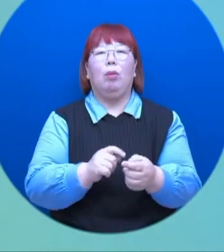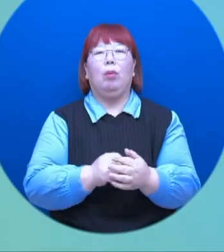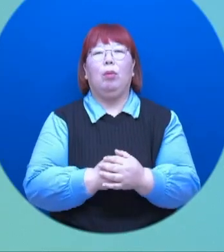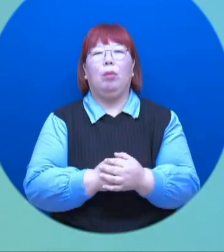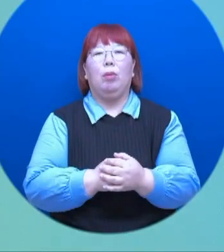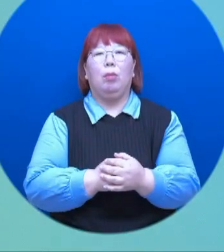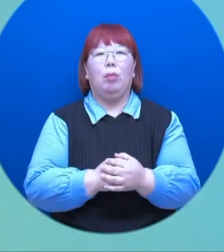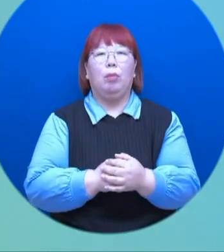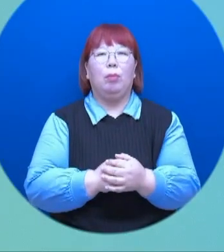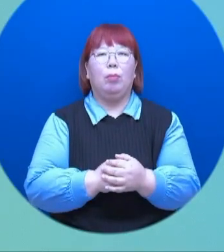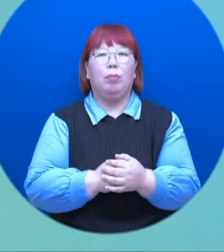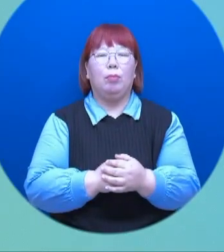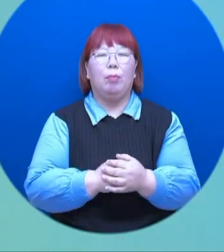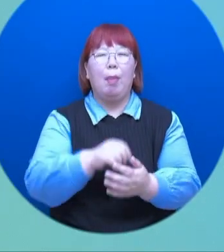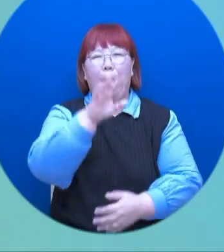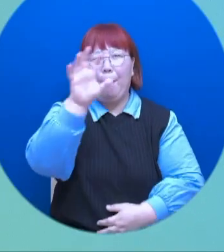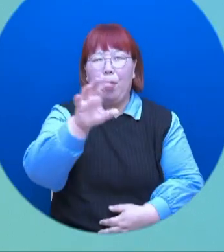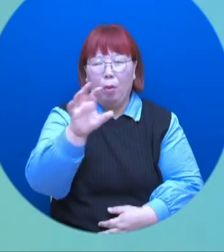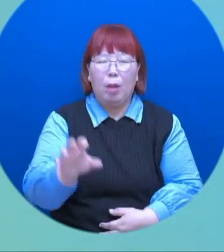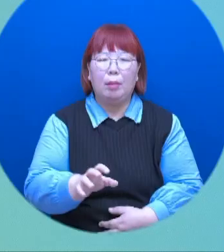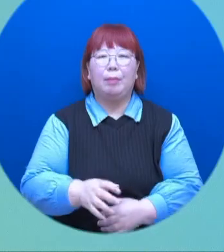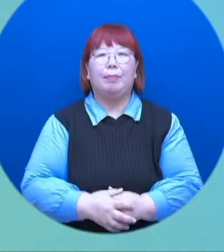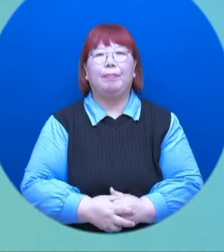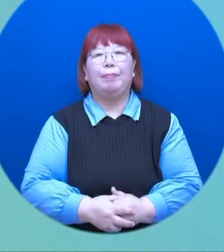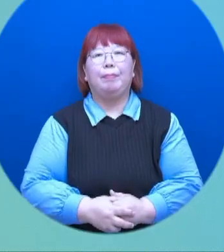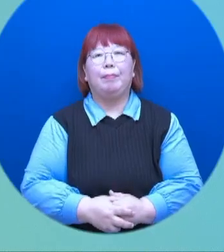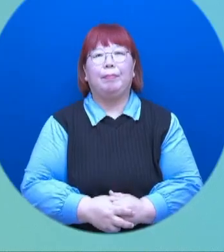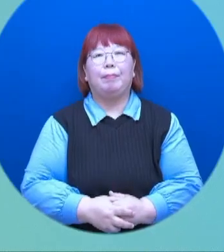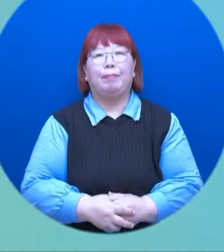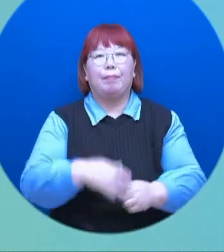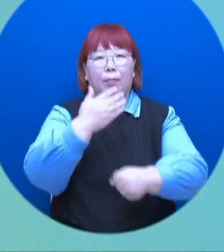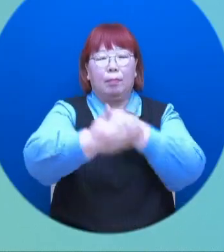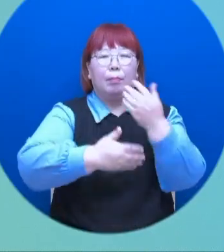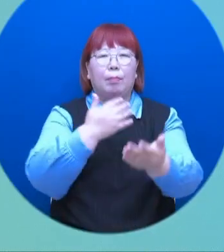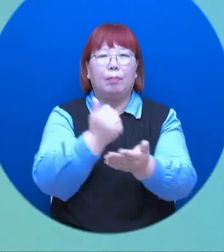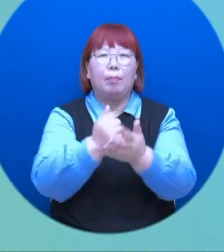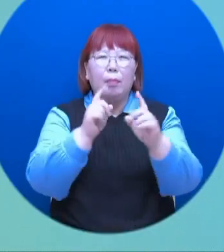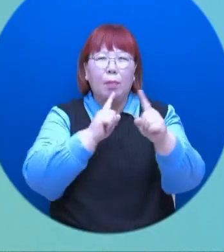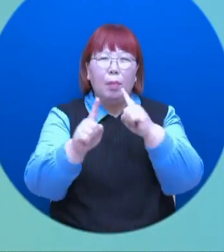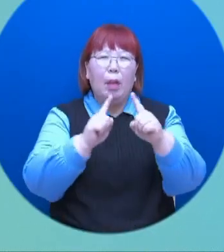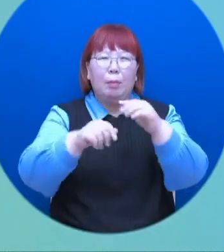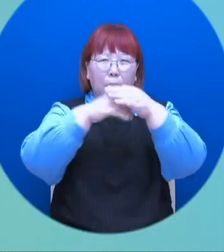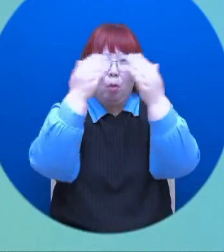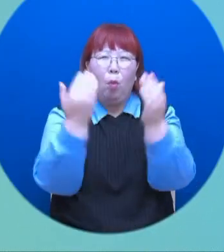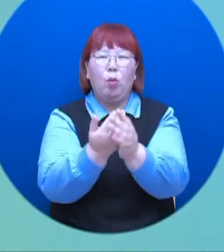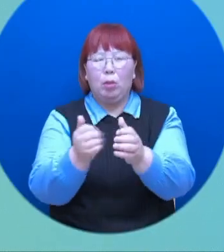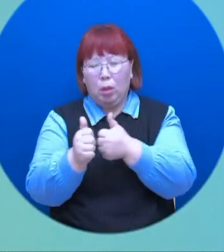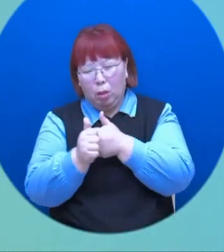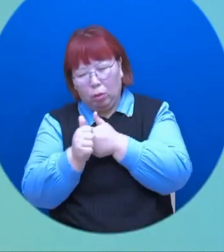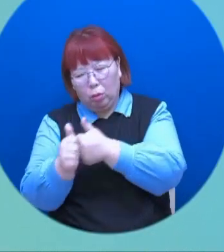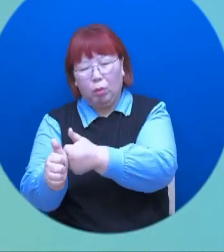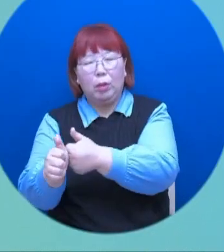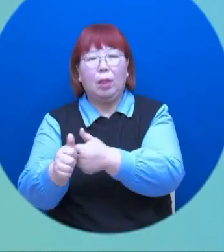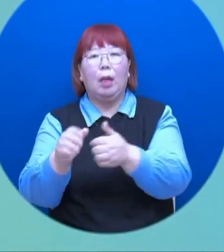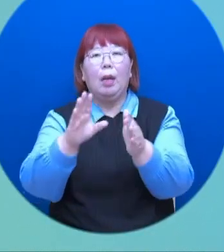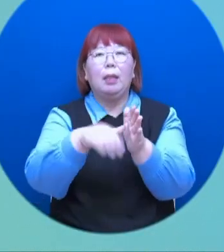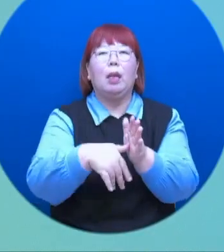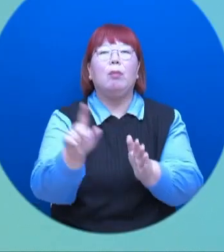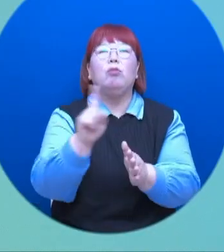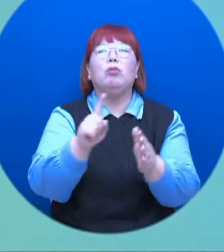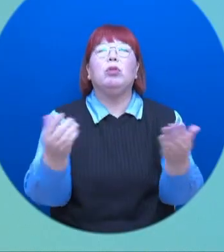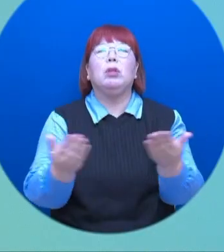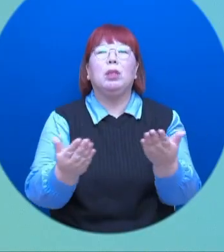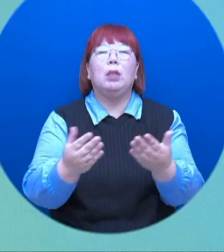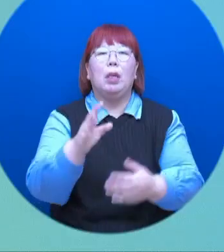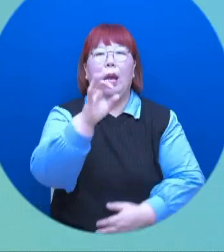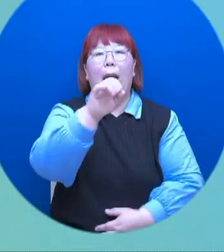대로 이걸 반복하고 있어요. 여러분, 하나님의 말씀을 온전히 쫓아갈 때 어떤 일?